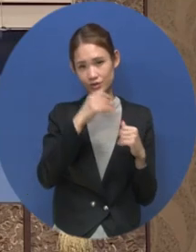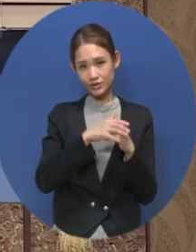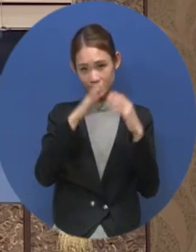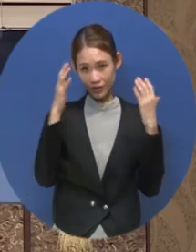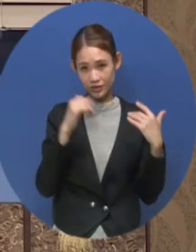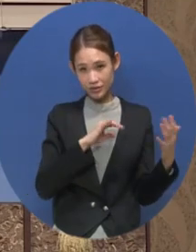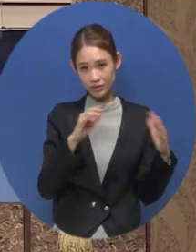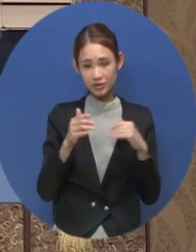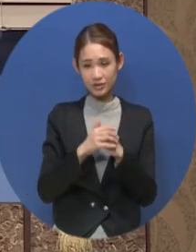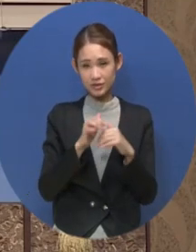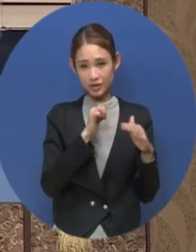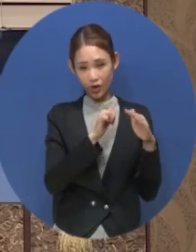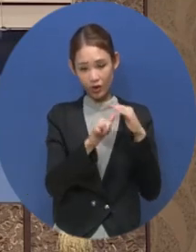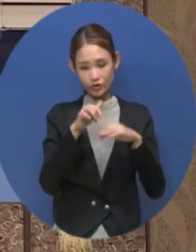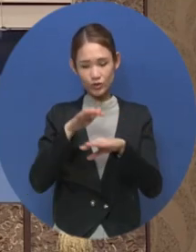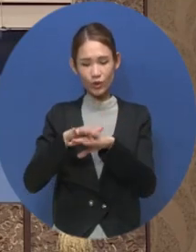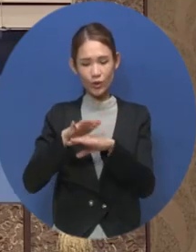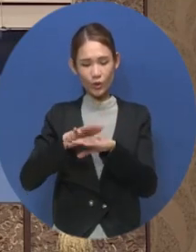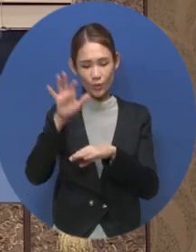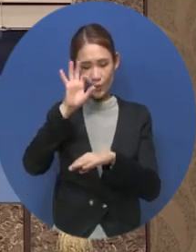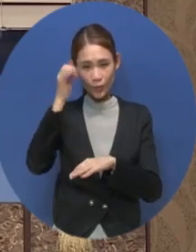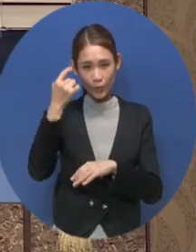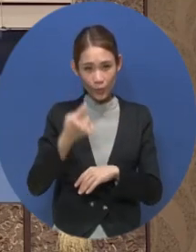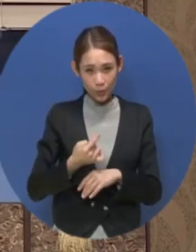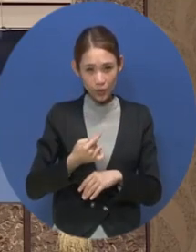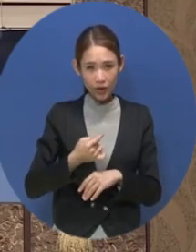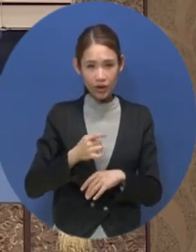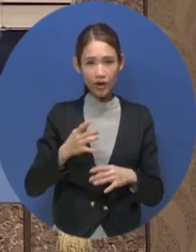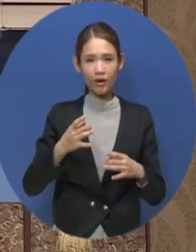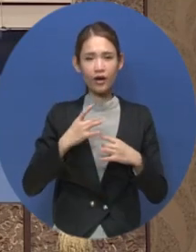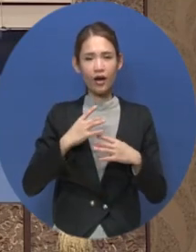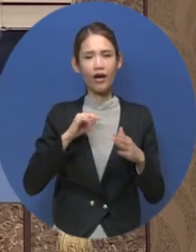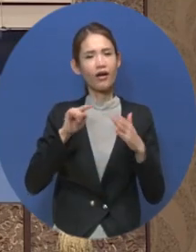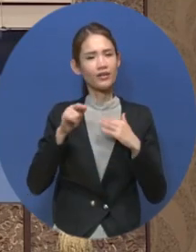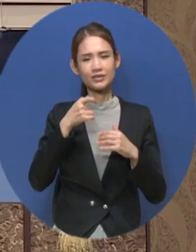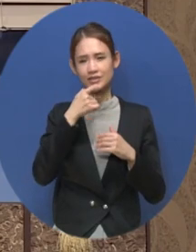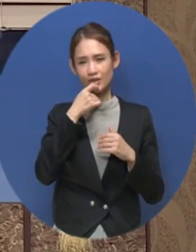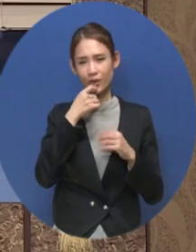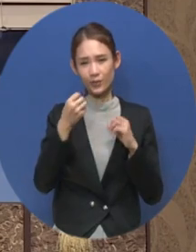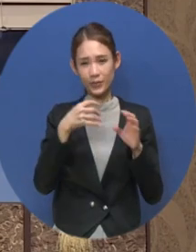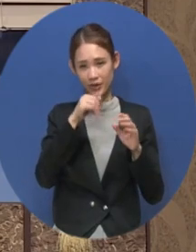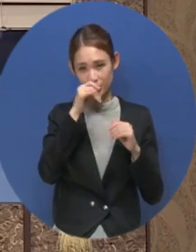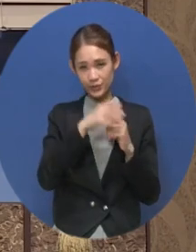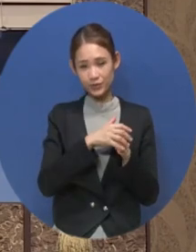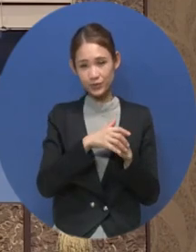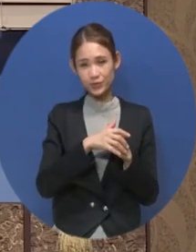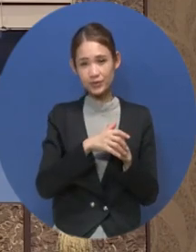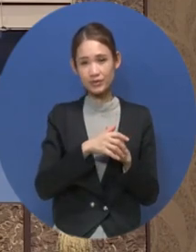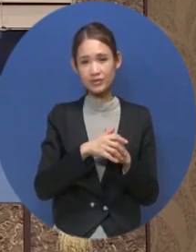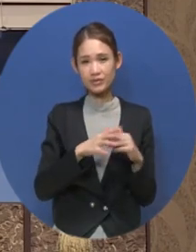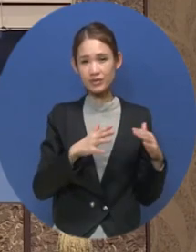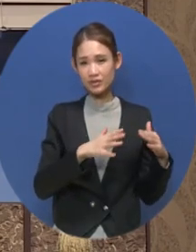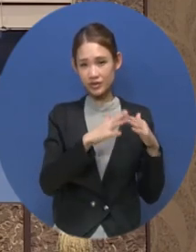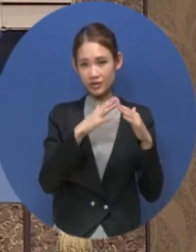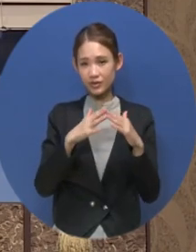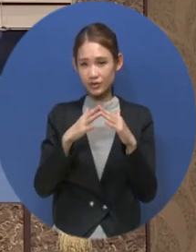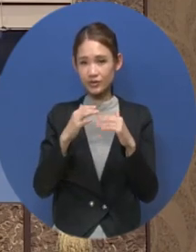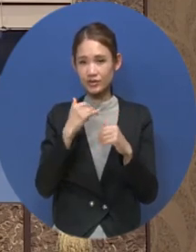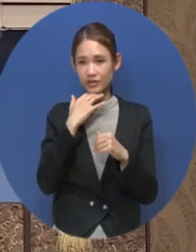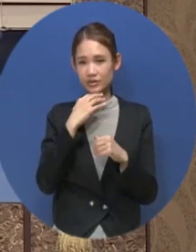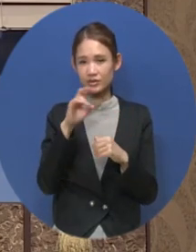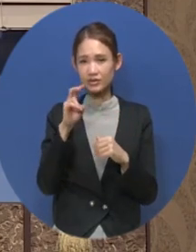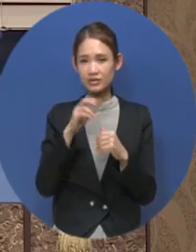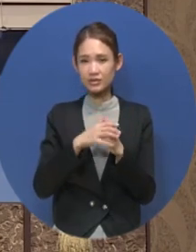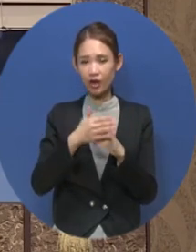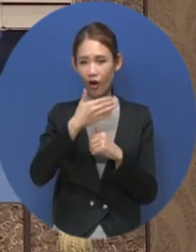우리 선수촌을 한번 와보고 싶어하는 오면 깜짝 놀래서 가기 싫어하는 네. 저희가 개발도상국 캠프를 하는데 네. 어린 청소년들만